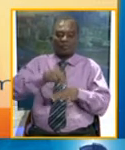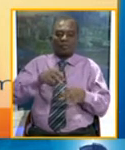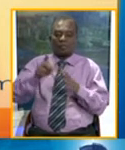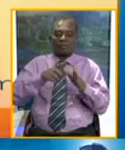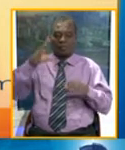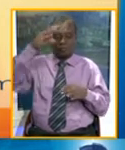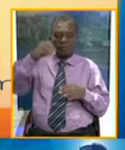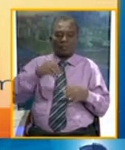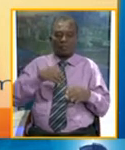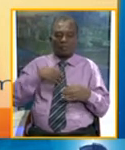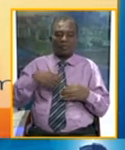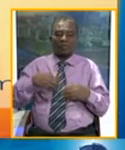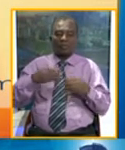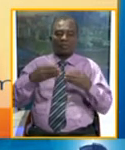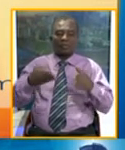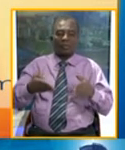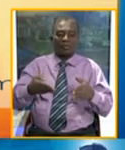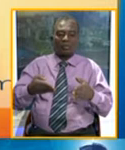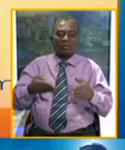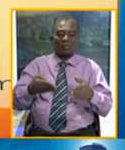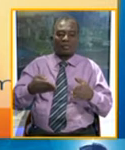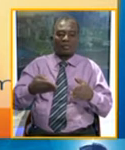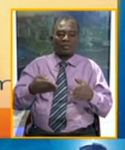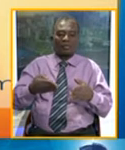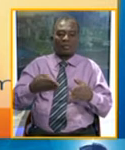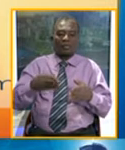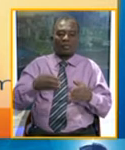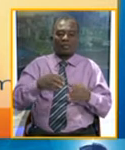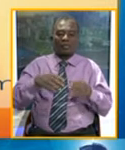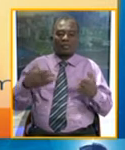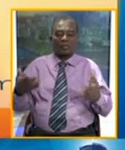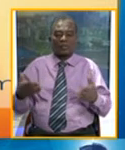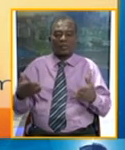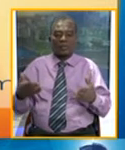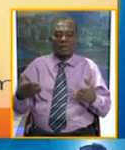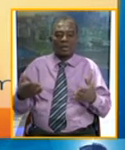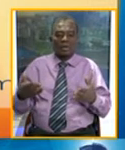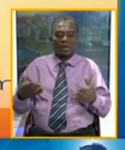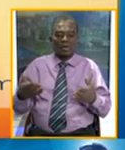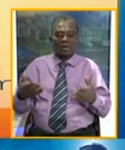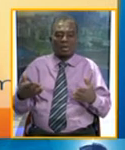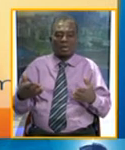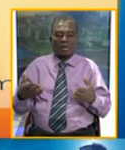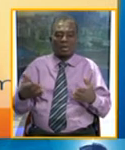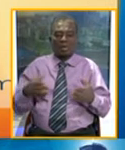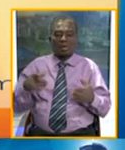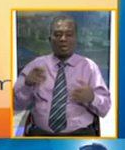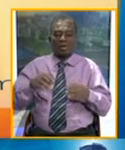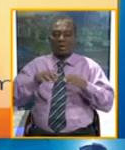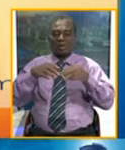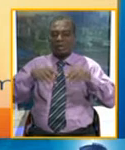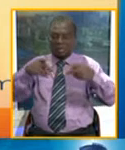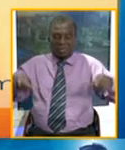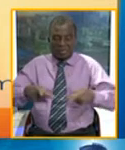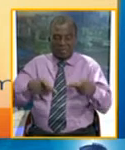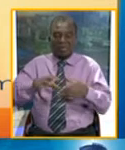documenté le samedi 20 mars 2021 le détachement de la façade avant d'un immeuble bâti à la Riviera